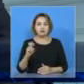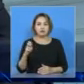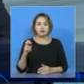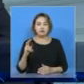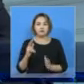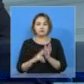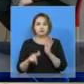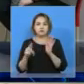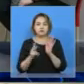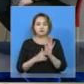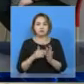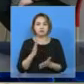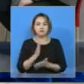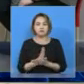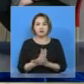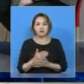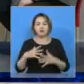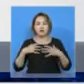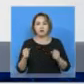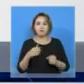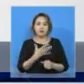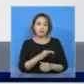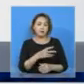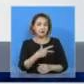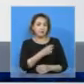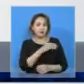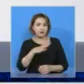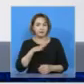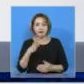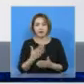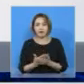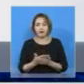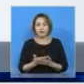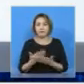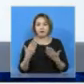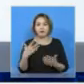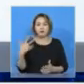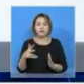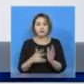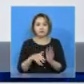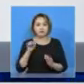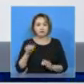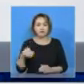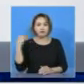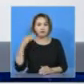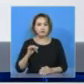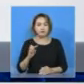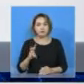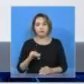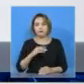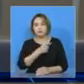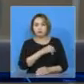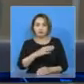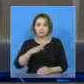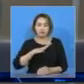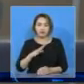2278 кереует бар. Індетті жеңудің жалғыз жолы вакцинация дейді мамандар. Бүгінгі таңда 38 мыңнан астам ақтөбелік Спутник V екпесін